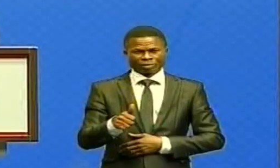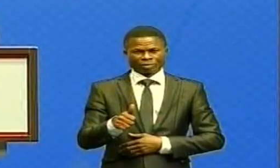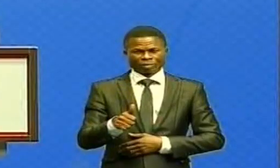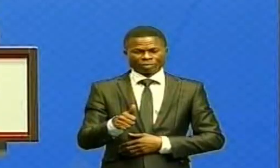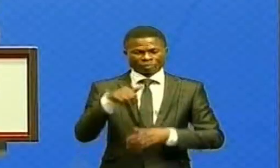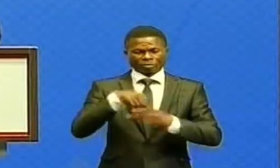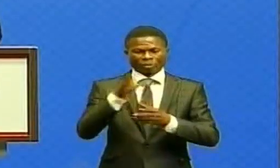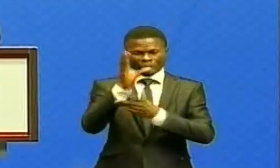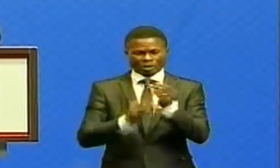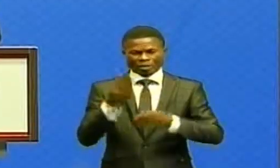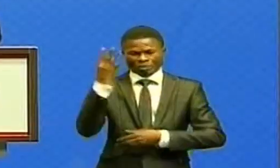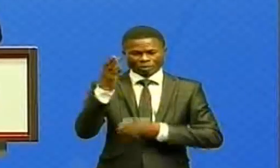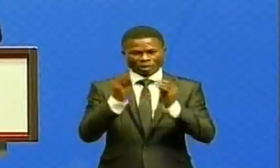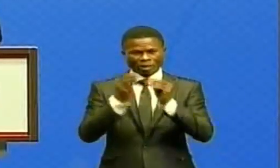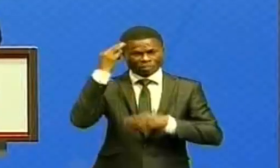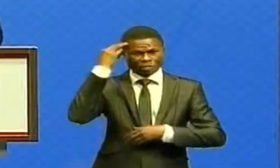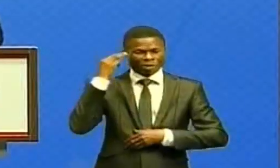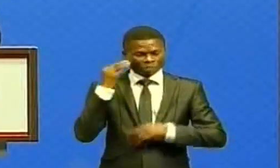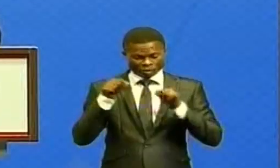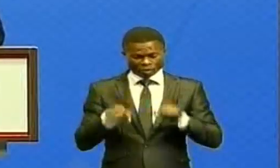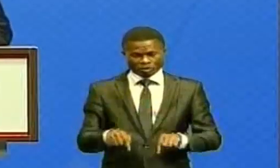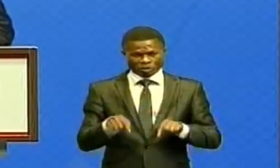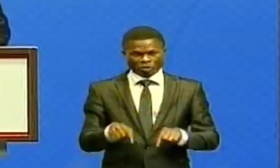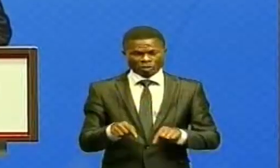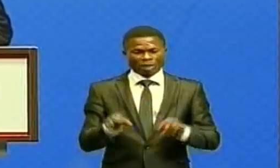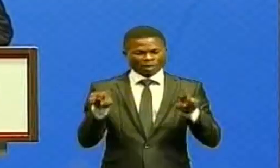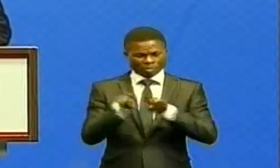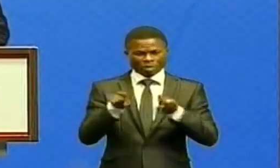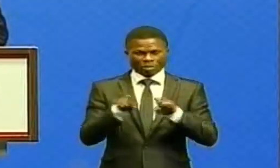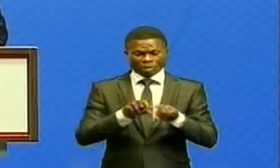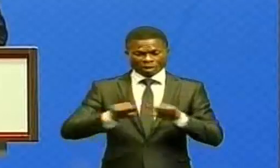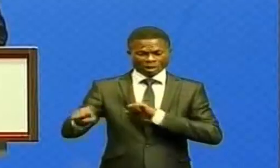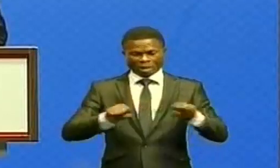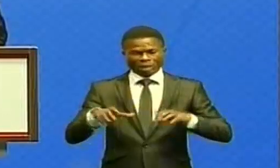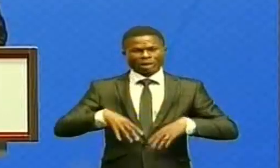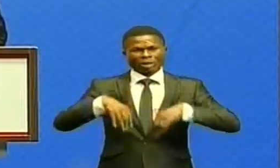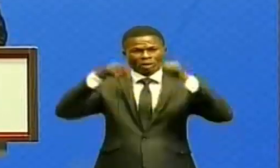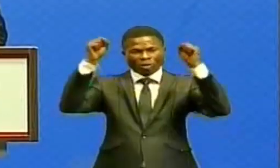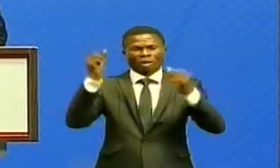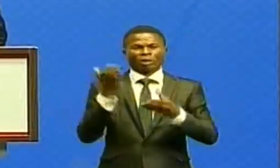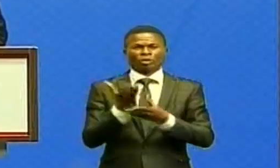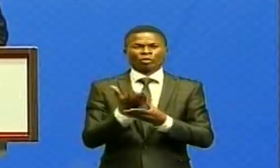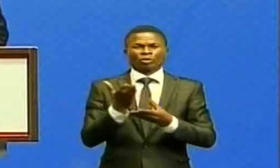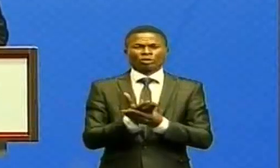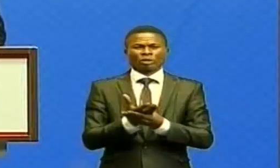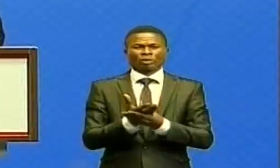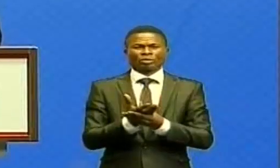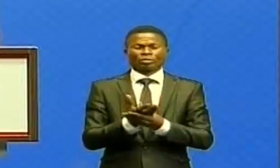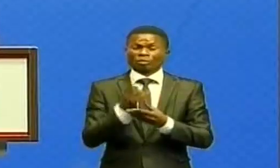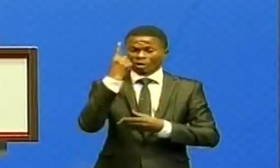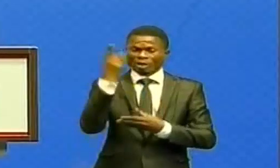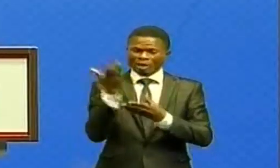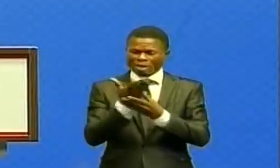Au chapitre 4 du Conseil des ministres de ce jour, relatif à l'examen et l'adoption de dossiers, un